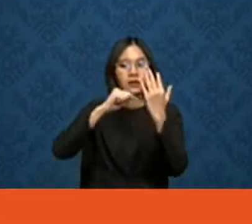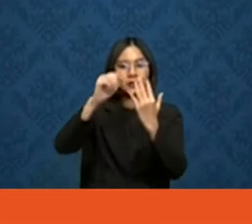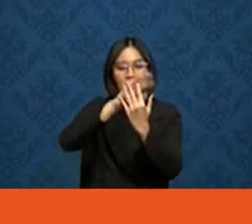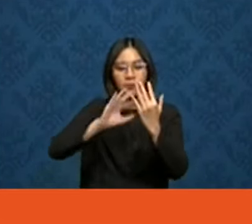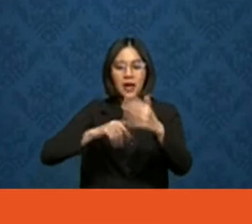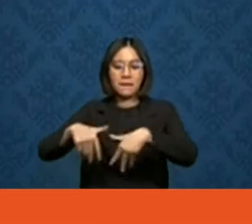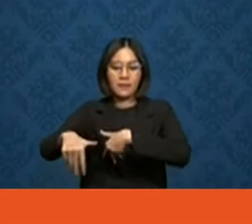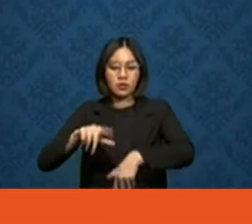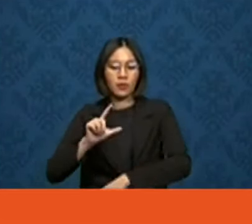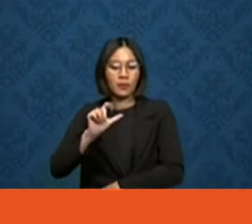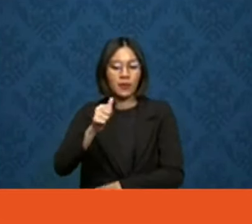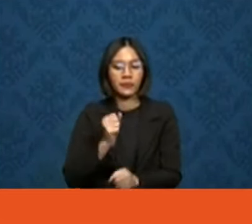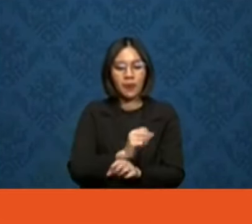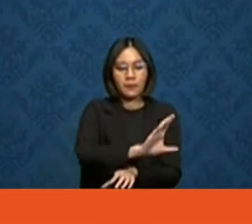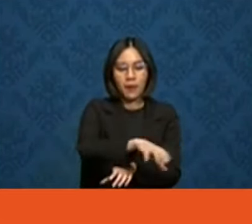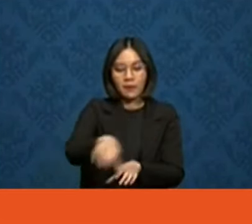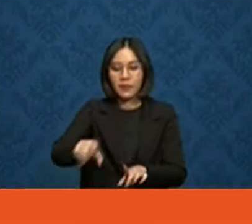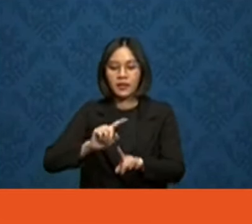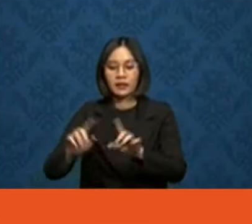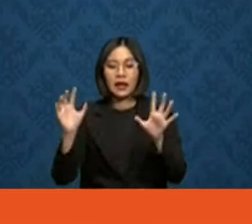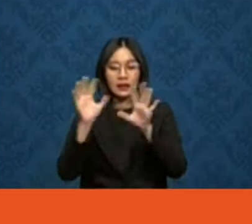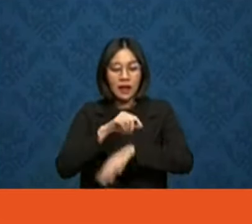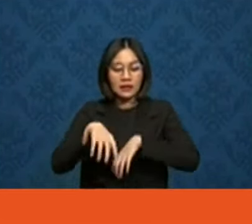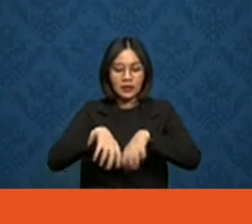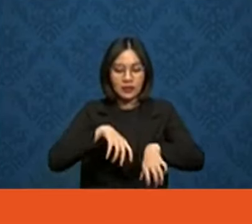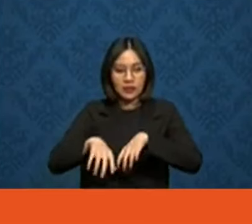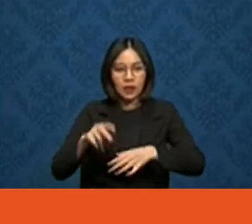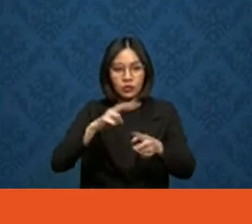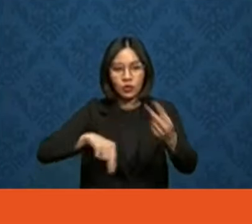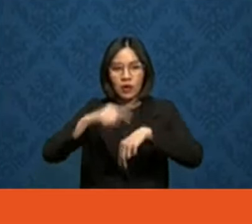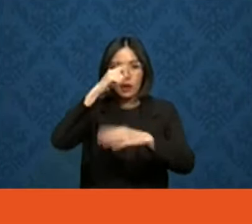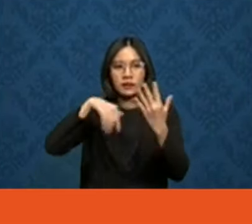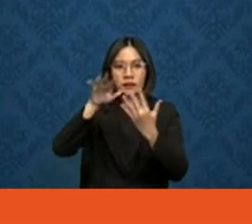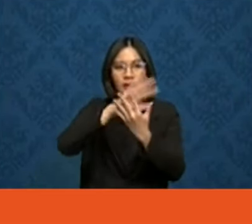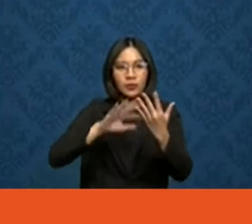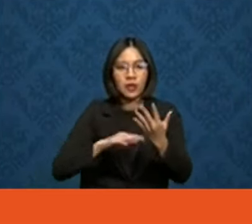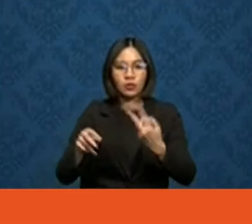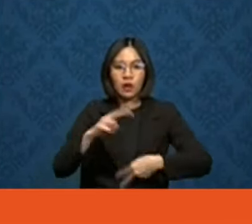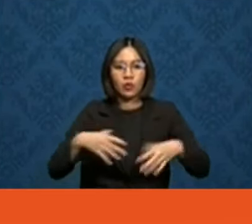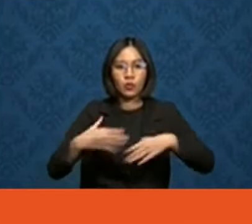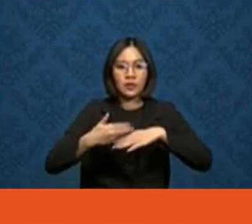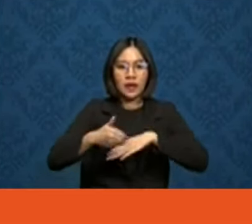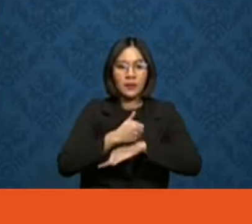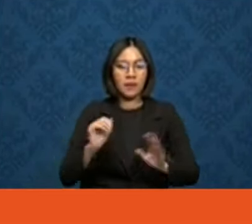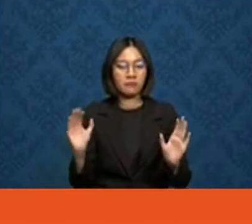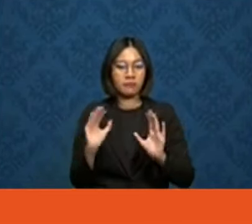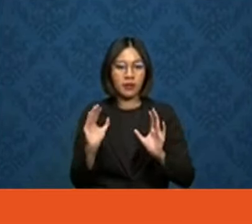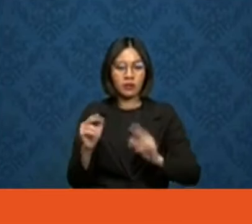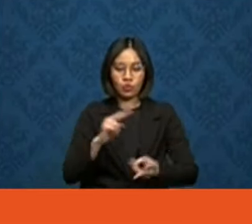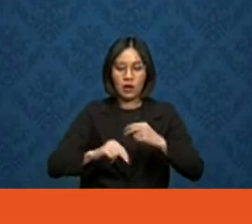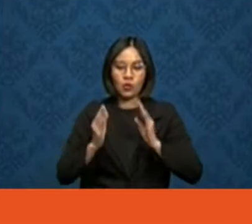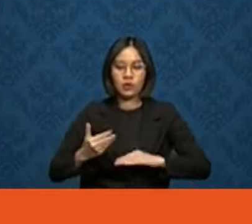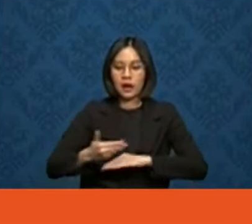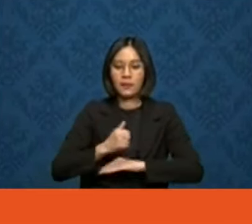ชนองค์กรใดก็ตามที่เป็นเครื่องมือในการบริหารประเทศจะไม่ต้องรับใช้พรรคการเมืองต้องไม่รับใช้นักการเมือง